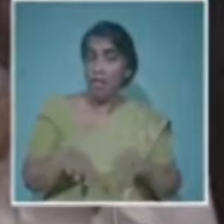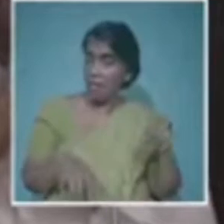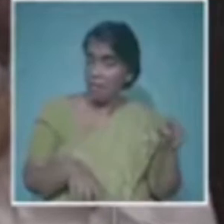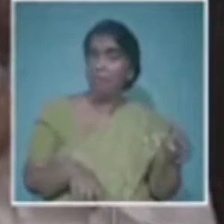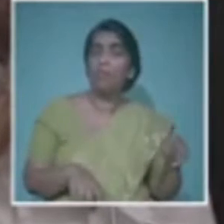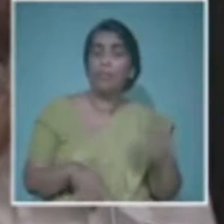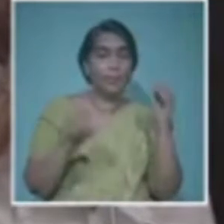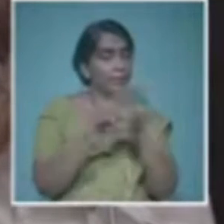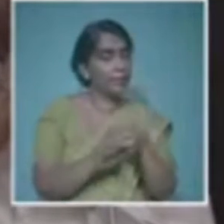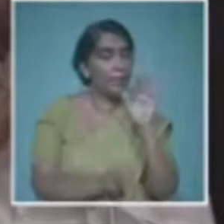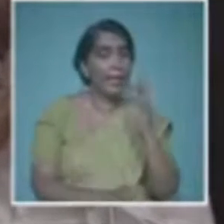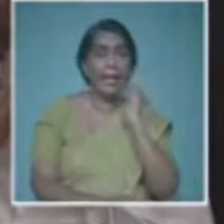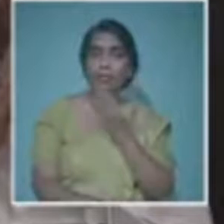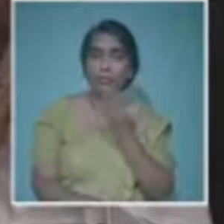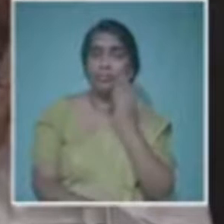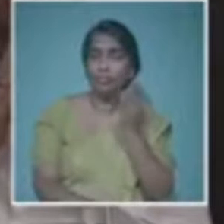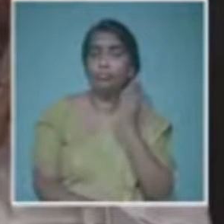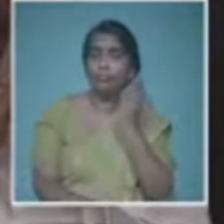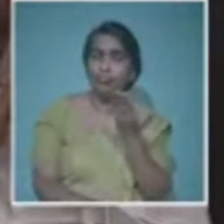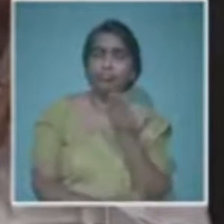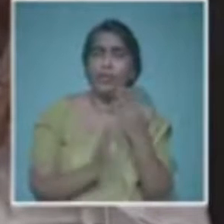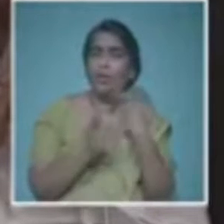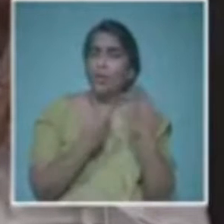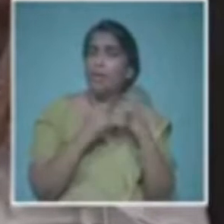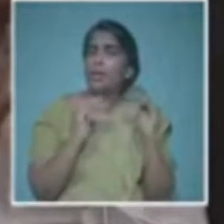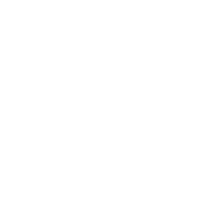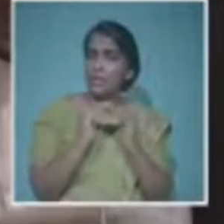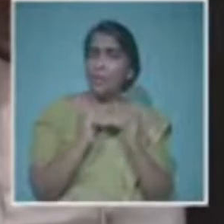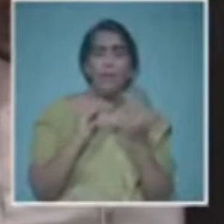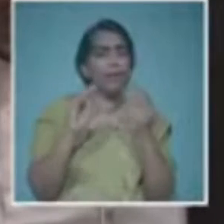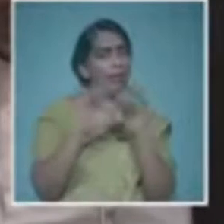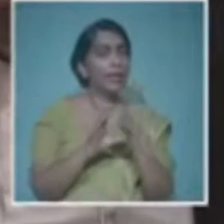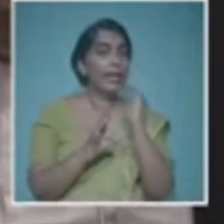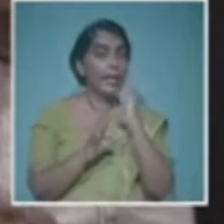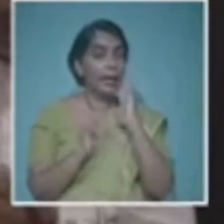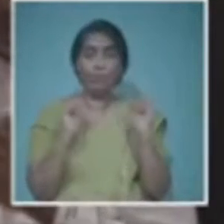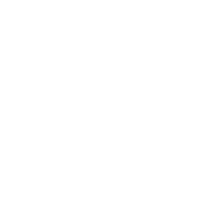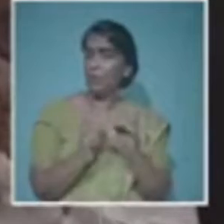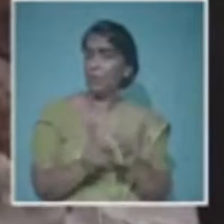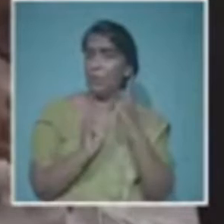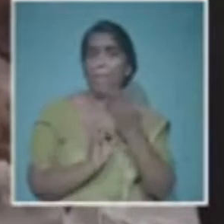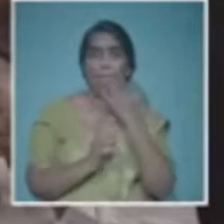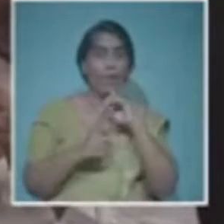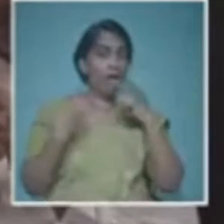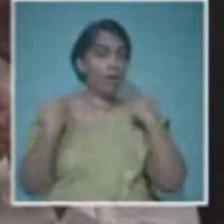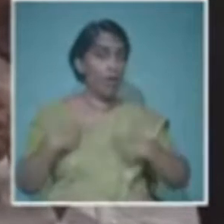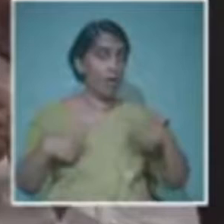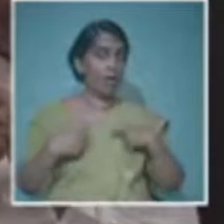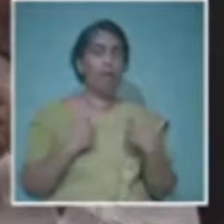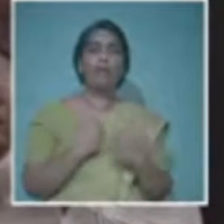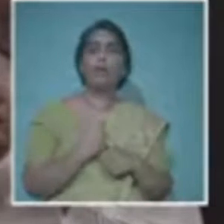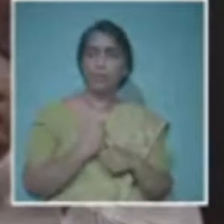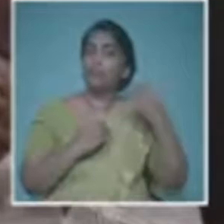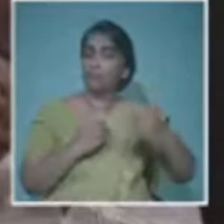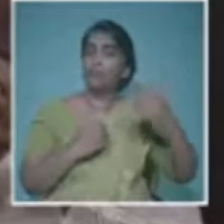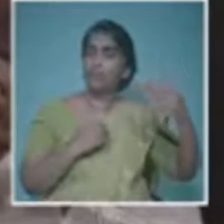දරුවෝ ඇතුලේ ඉන්නකොට ඉංග්‍රීසියෙන් ඉගෙනගෙන අනිත්‍යයට සමානව එළියට ගිහිල්ලා ඉංග්‍රීසියෙන් වැඩ කළ හැකි නීතිඥවරු බිහි කරන්න. මේක